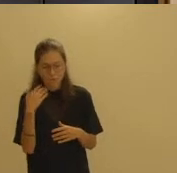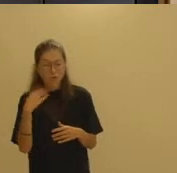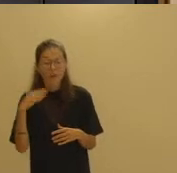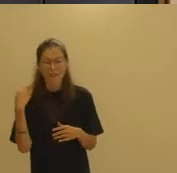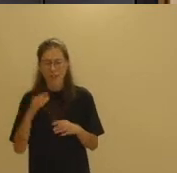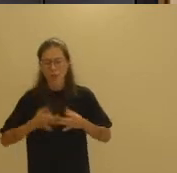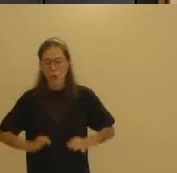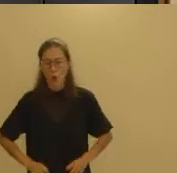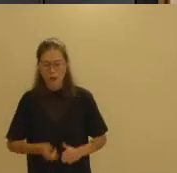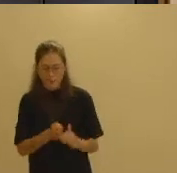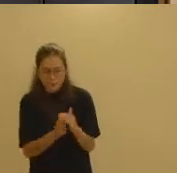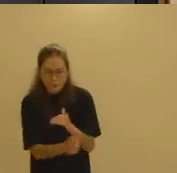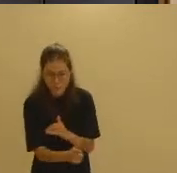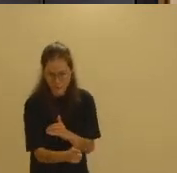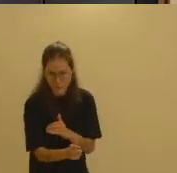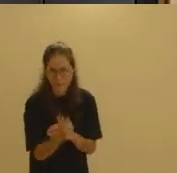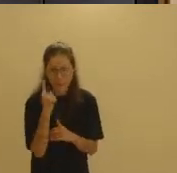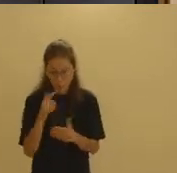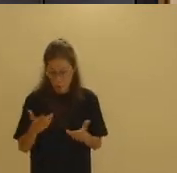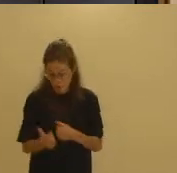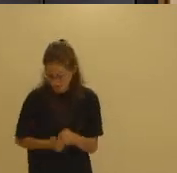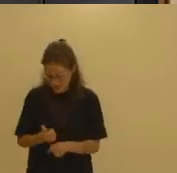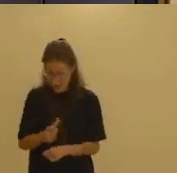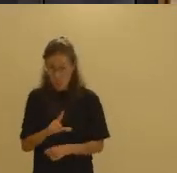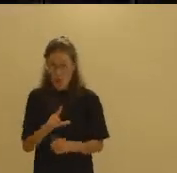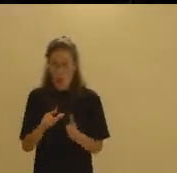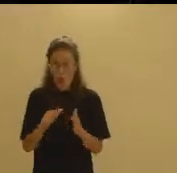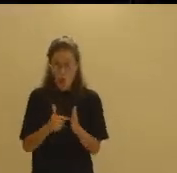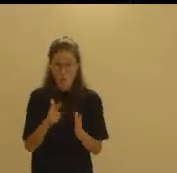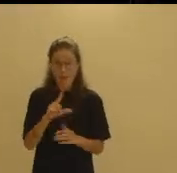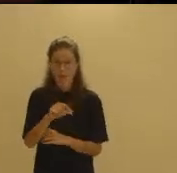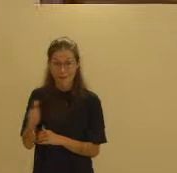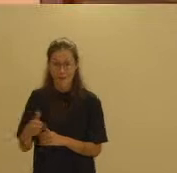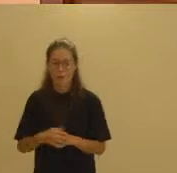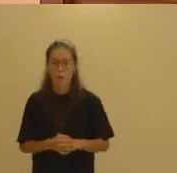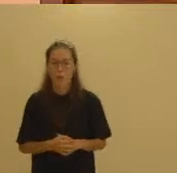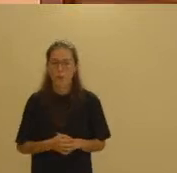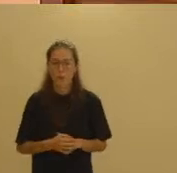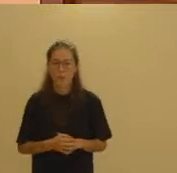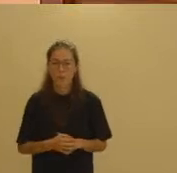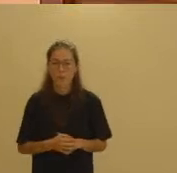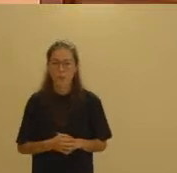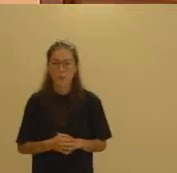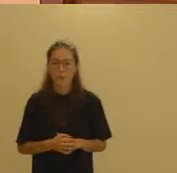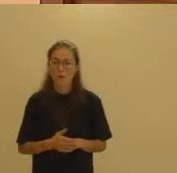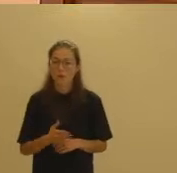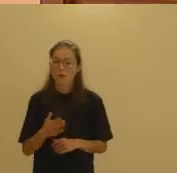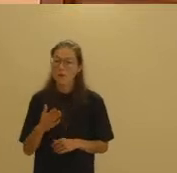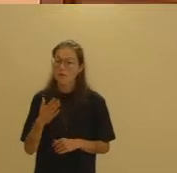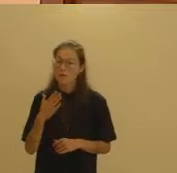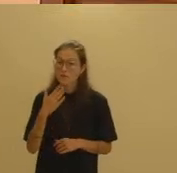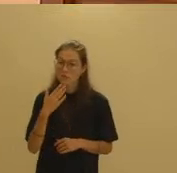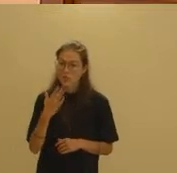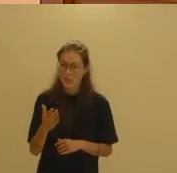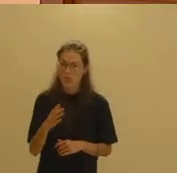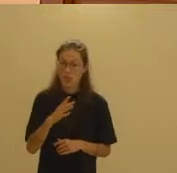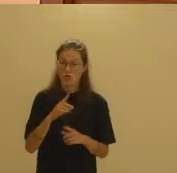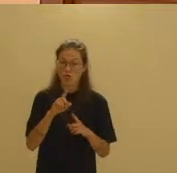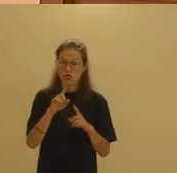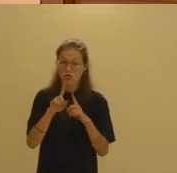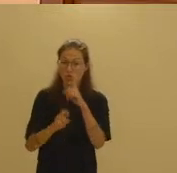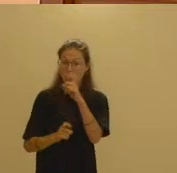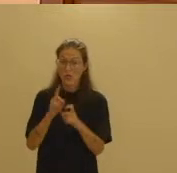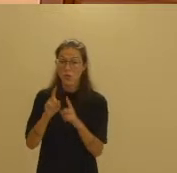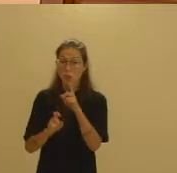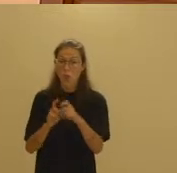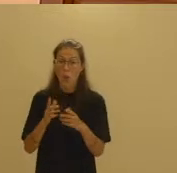forfait scolaire 2021. Merci, Madame Vittori. Avez-vous des questions sur cette délibération? Je n'en